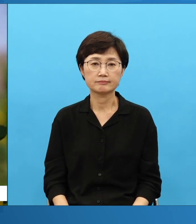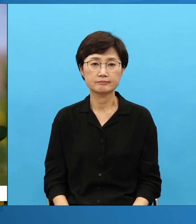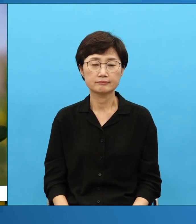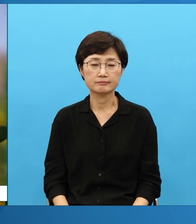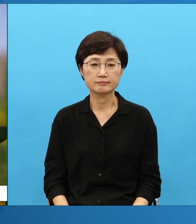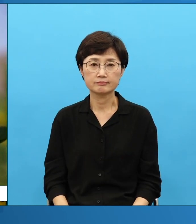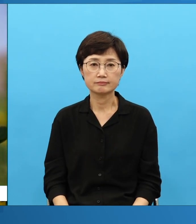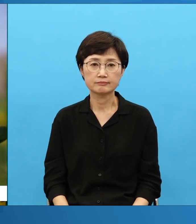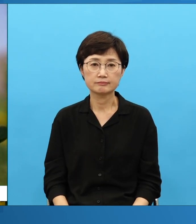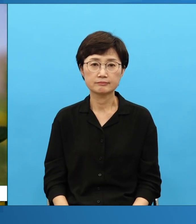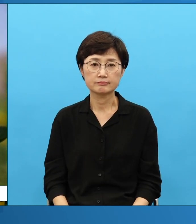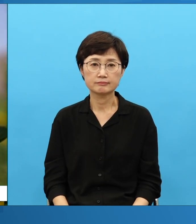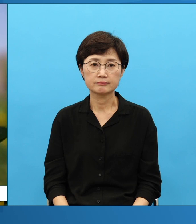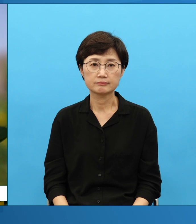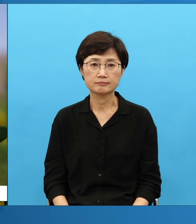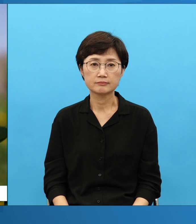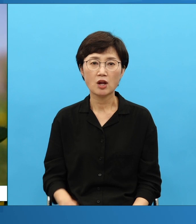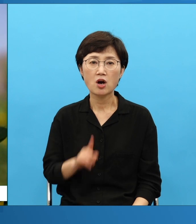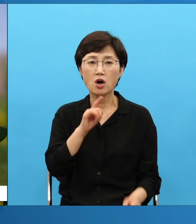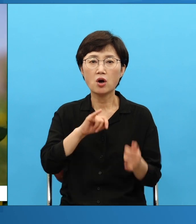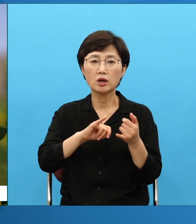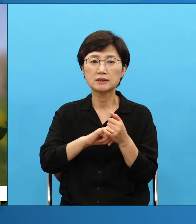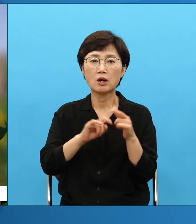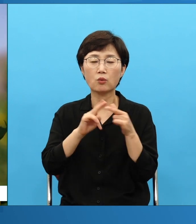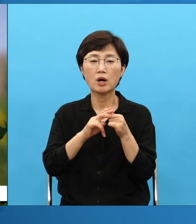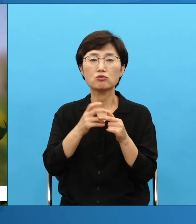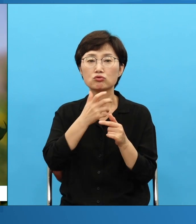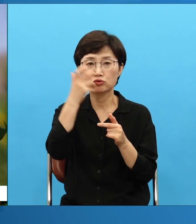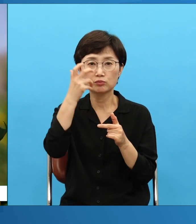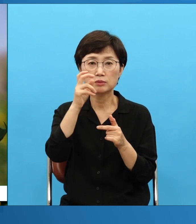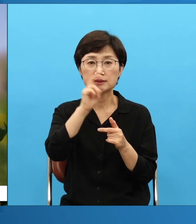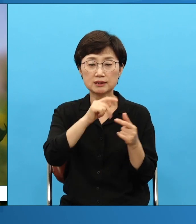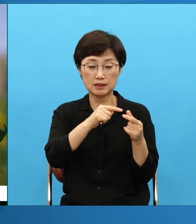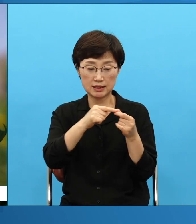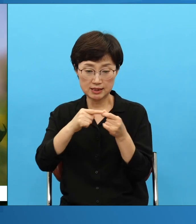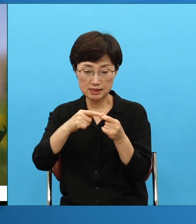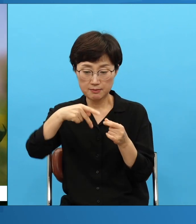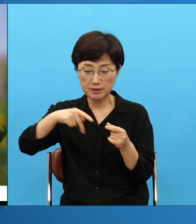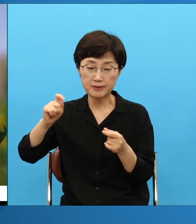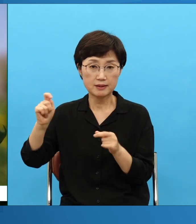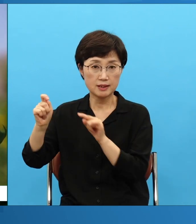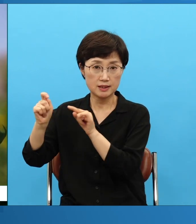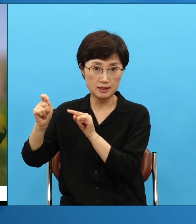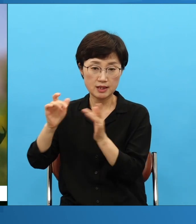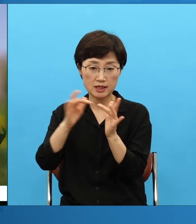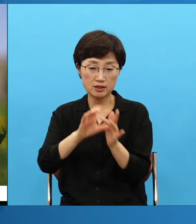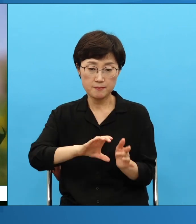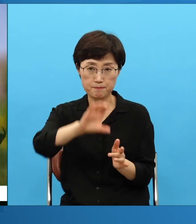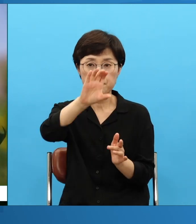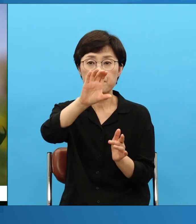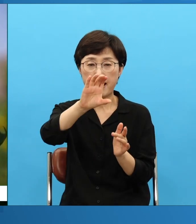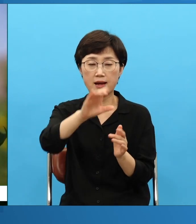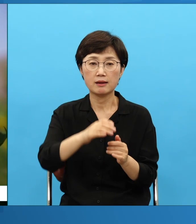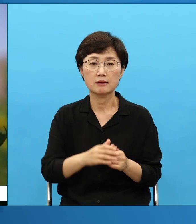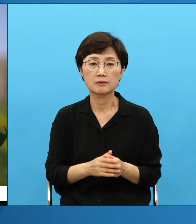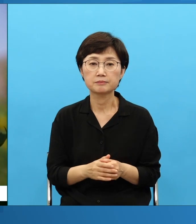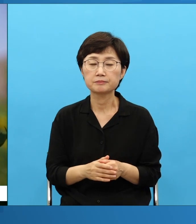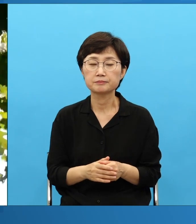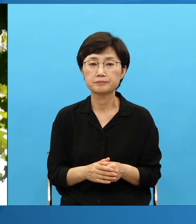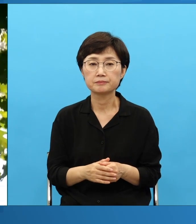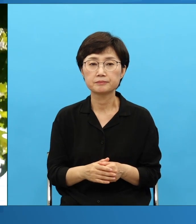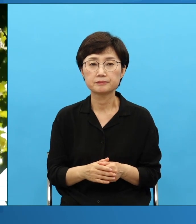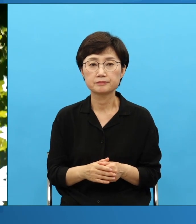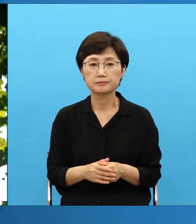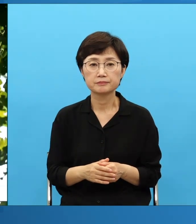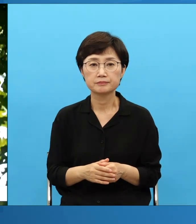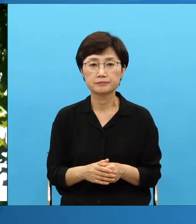공지사항입니다. 2023 언약과 꿈의 찬양가사 PPT가 위아.kr에 업로드됐습니다.